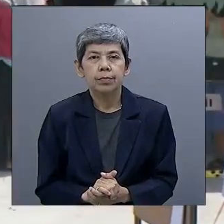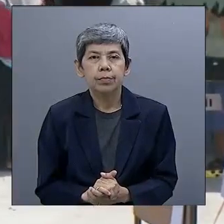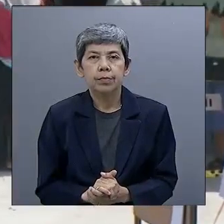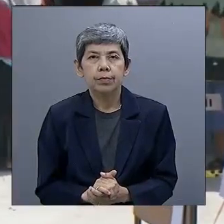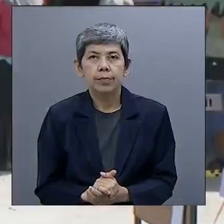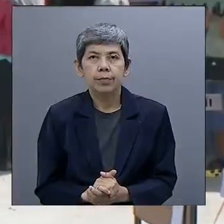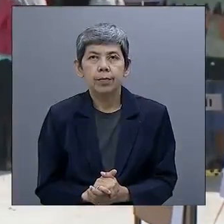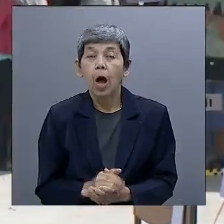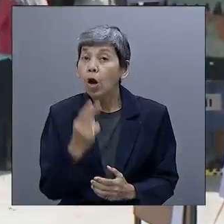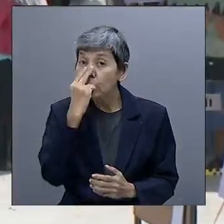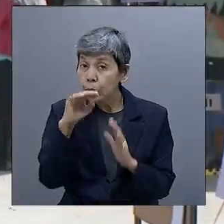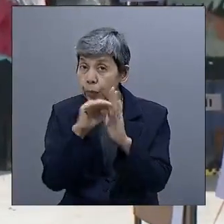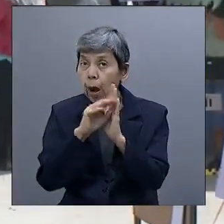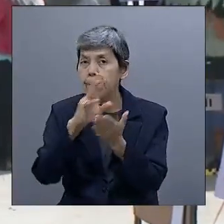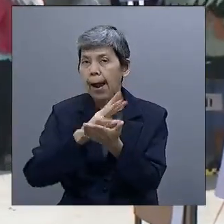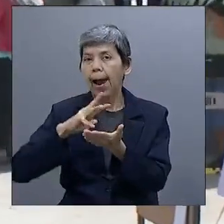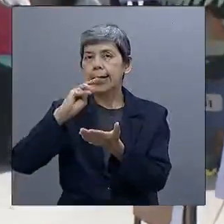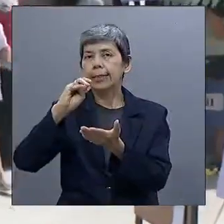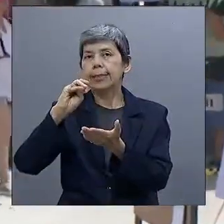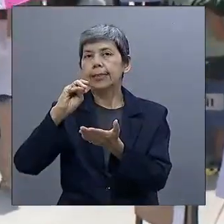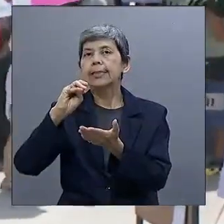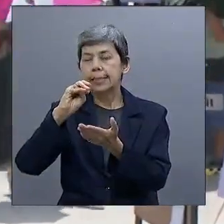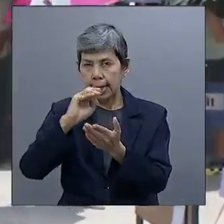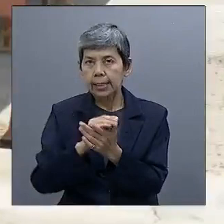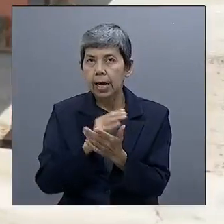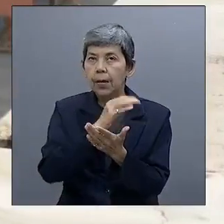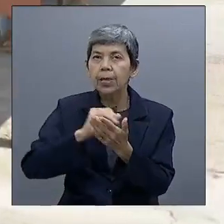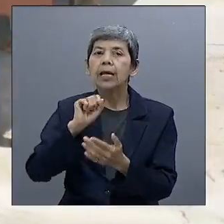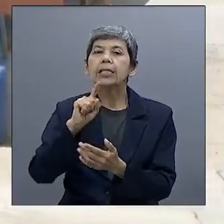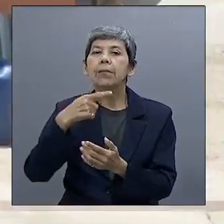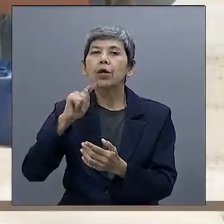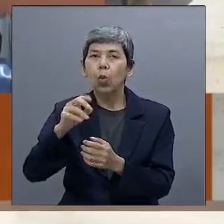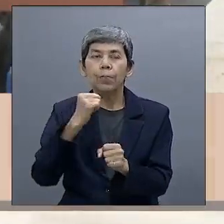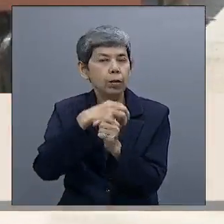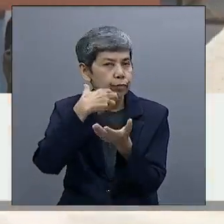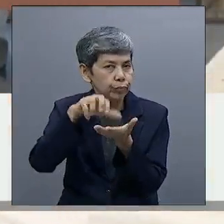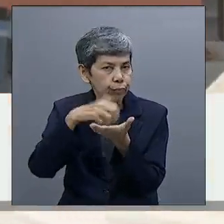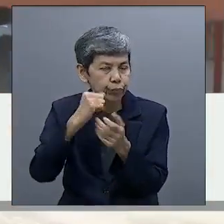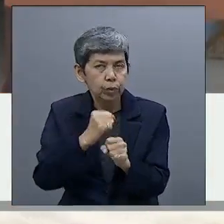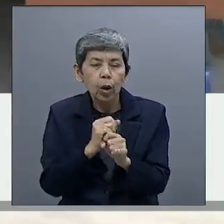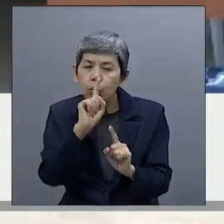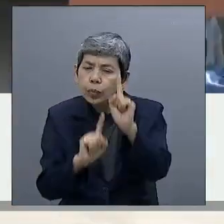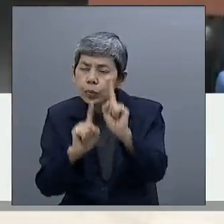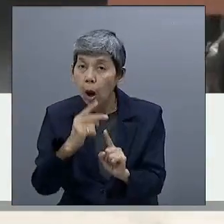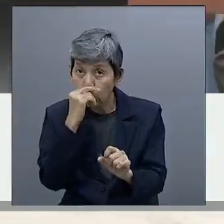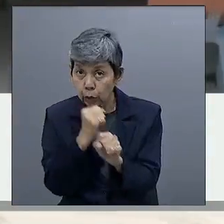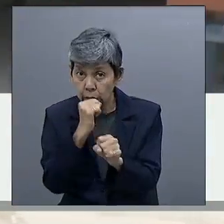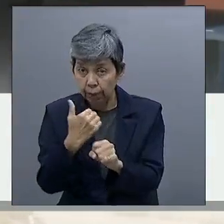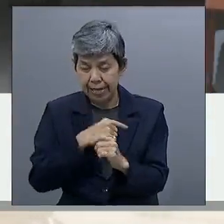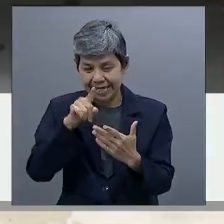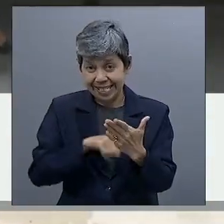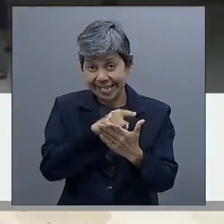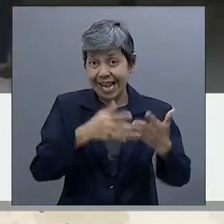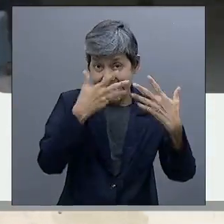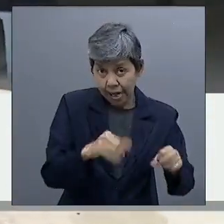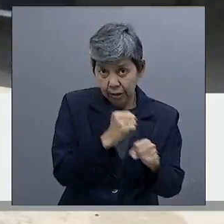ยกตัวอย่างข้อมูลจากมหาวิทยาลัยศรีปทุมและดีโฟนะคะที่มีการเปิดเผยผลการวัดคะแนนนิยมหลังจากการเลือกตั้งเ